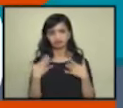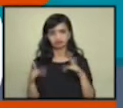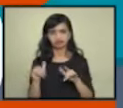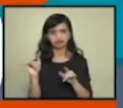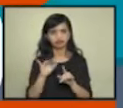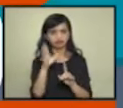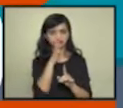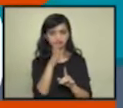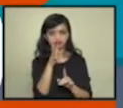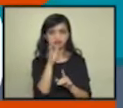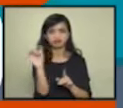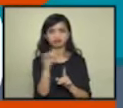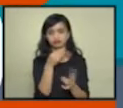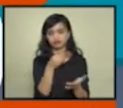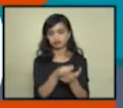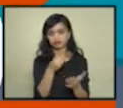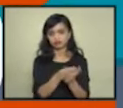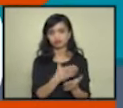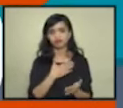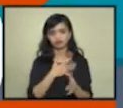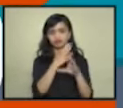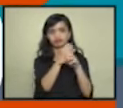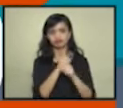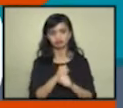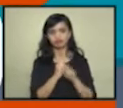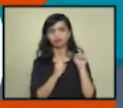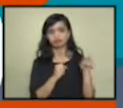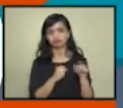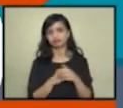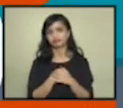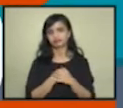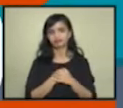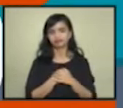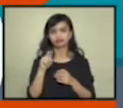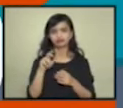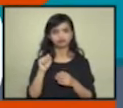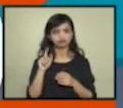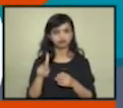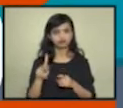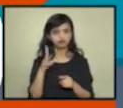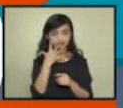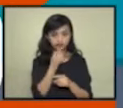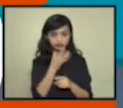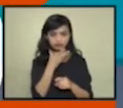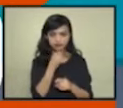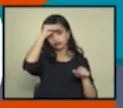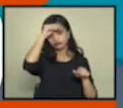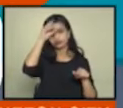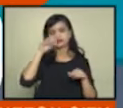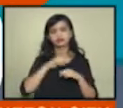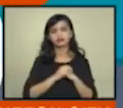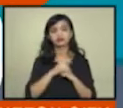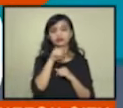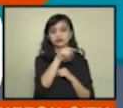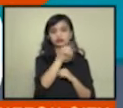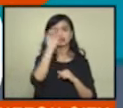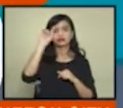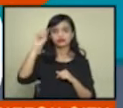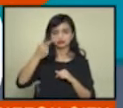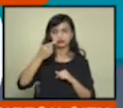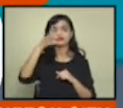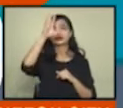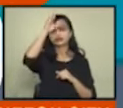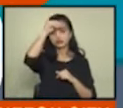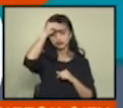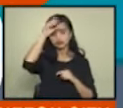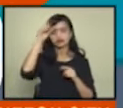yung ng pera ng nanay ko, kinuha din po. Si ano ba si Chito ang panganay? Yan yung panganay sa